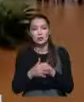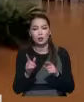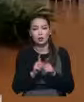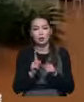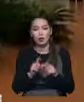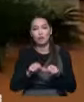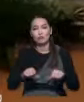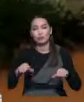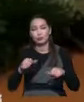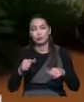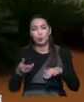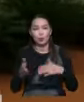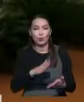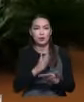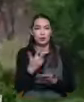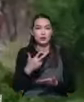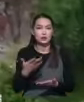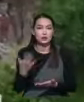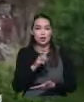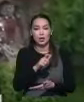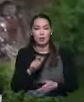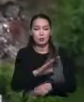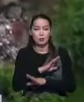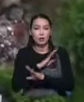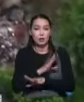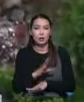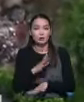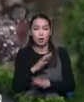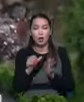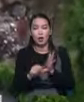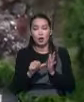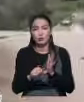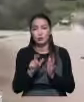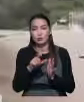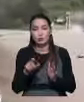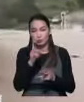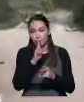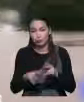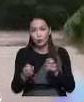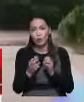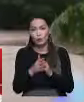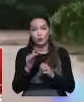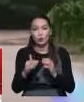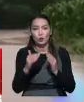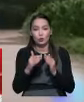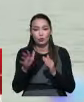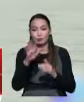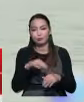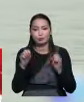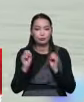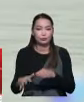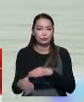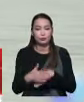құлады. Салдарынан 30-дан аса адам қайтыс болды. 60 тұрғын жоғалып, 15 мыңдайы үйлерін тастап